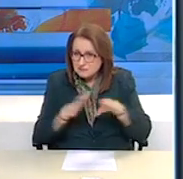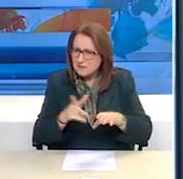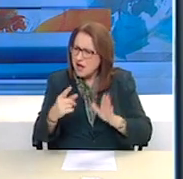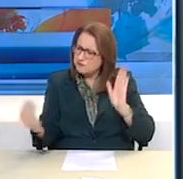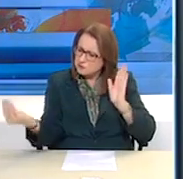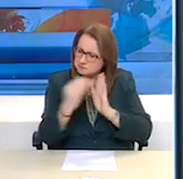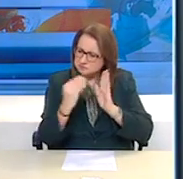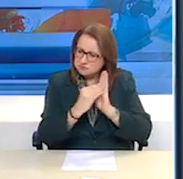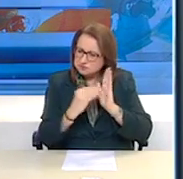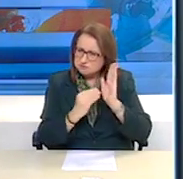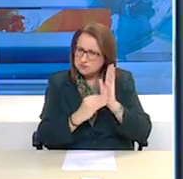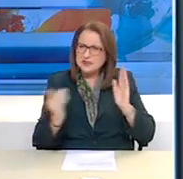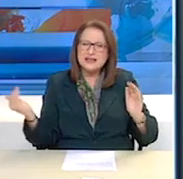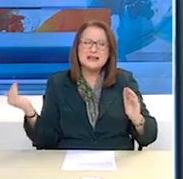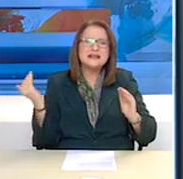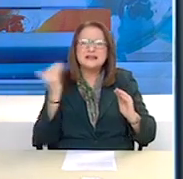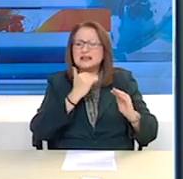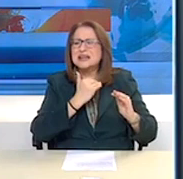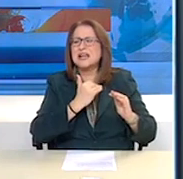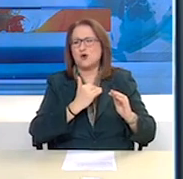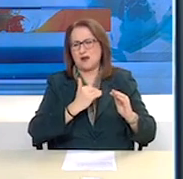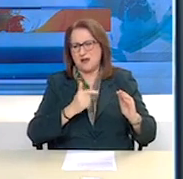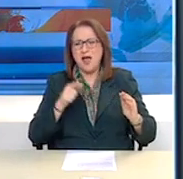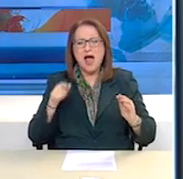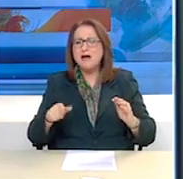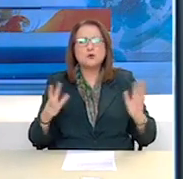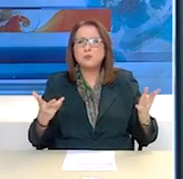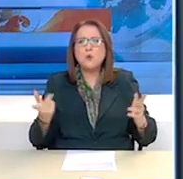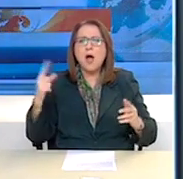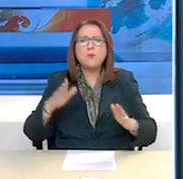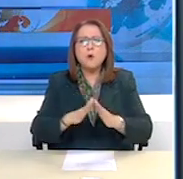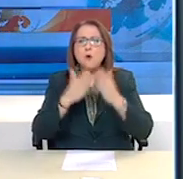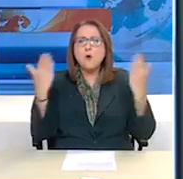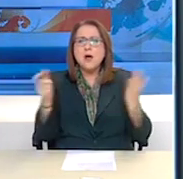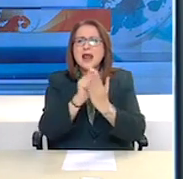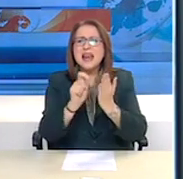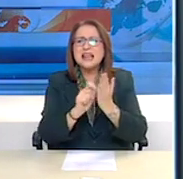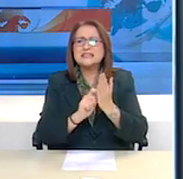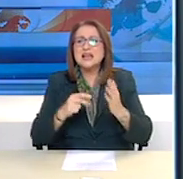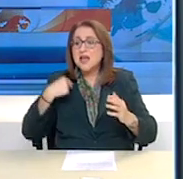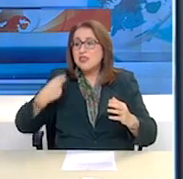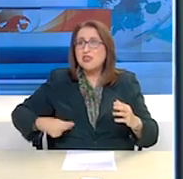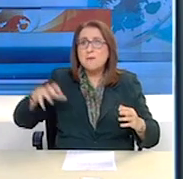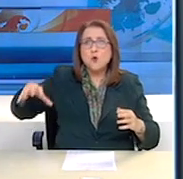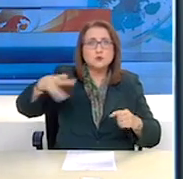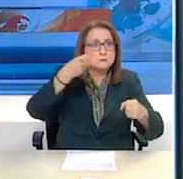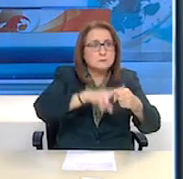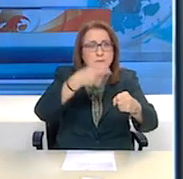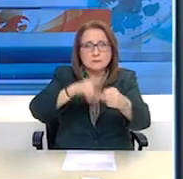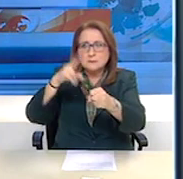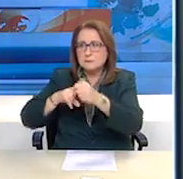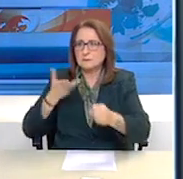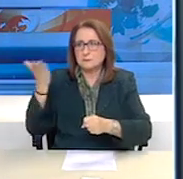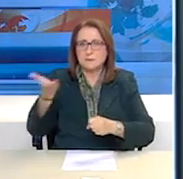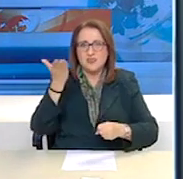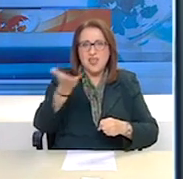χώρας. Η καταγραφή των θανάτων γίνεται από τα ληξιαρχεία των Δήμων της χώρας σε σχεδόν πραγματικό χρόνο και αφορά τους θανάτους